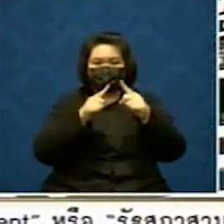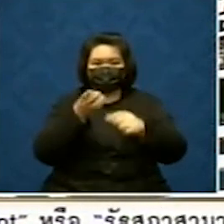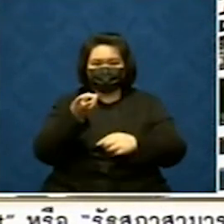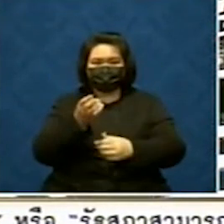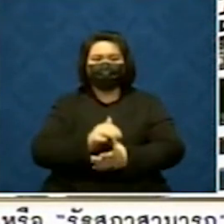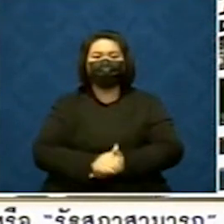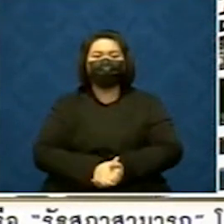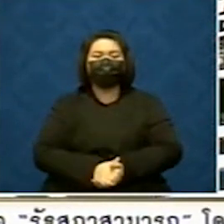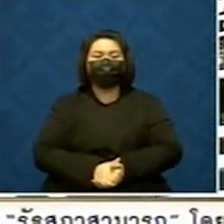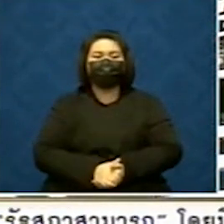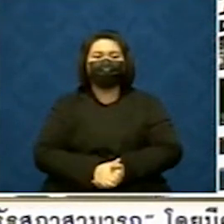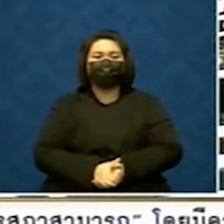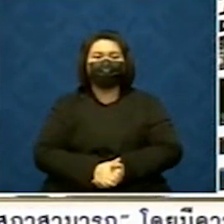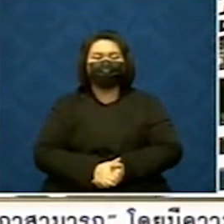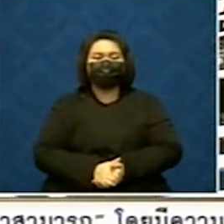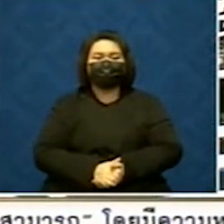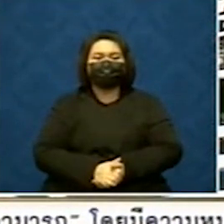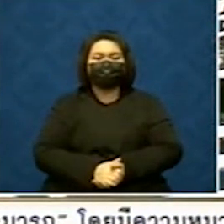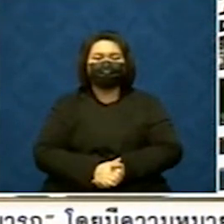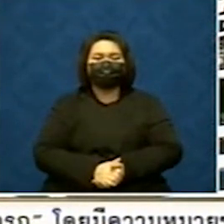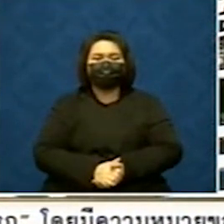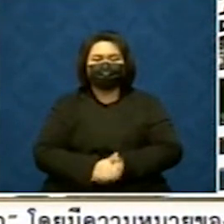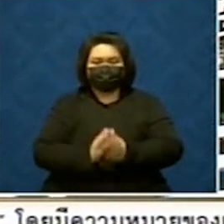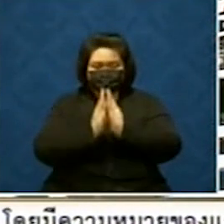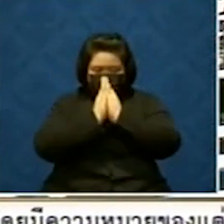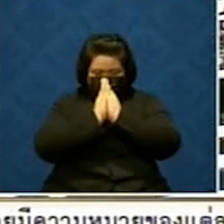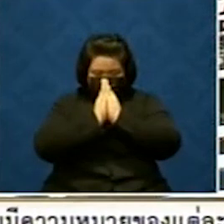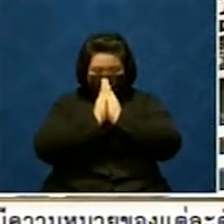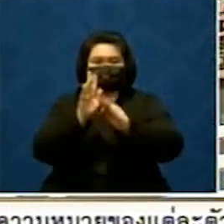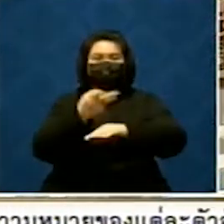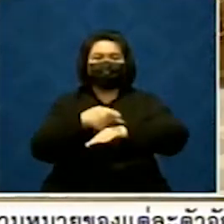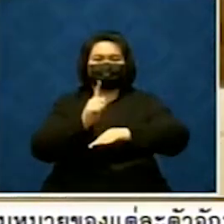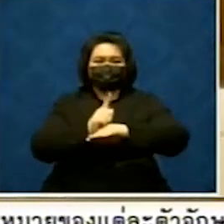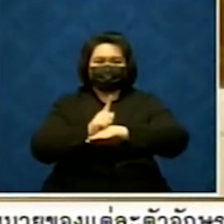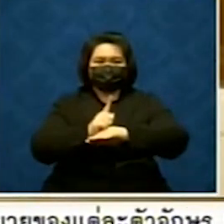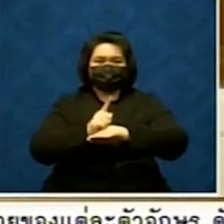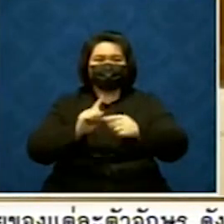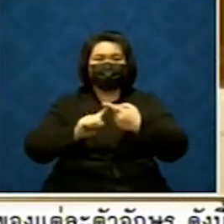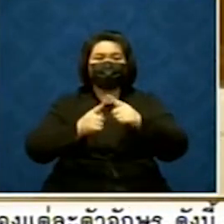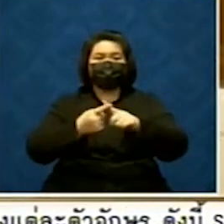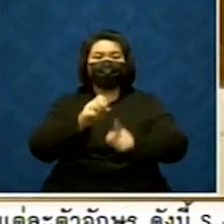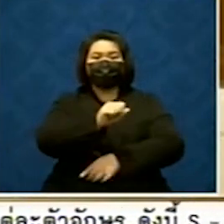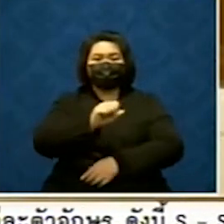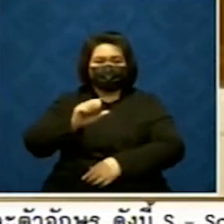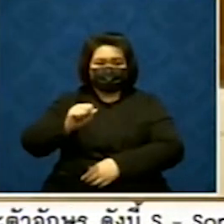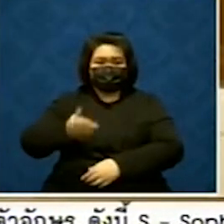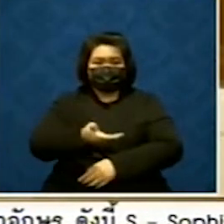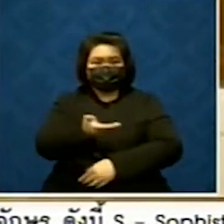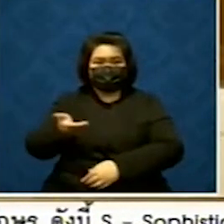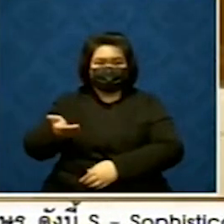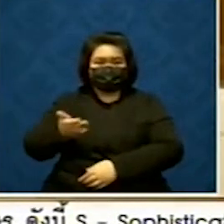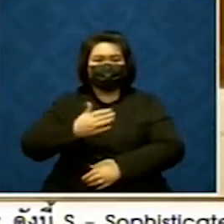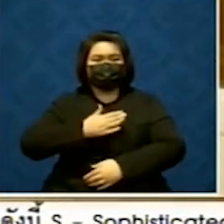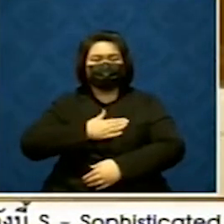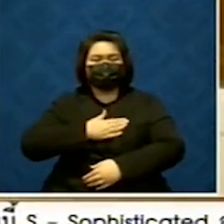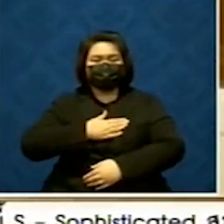รมการป้องกันและปรับรามกธุจริแห่งชาติหอป่อ ช.กรมศุรรากากรให้ผลจากคดีแวนแม่นาฬ